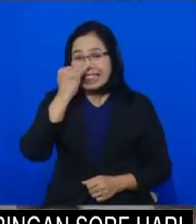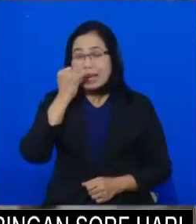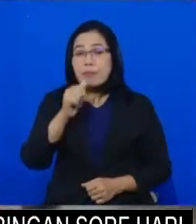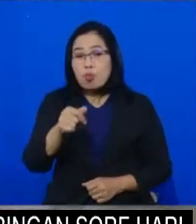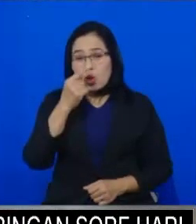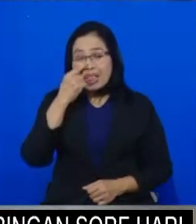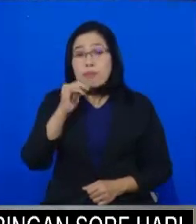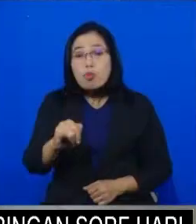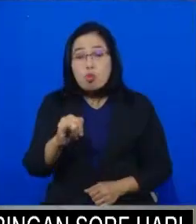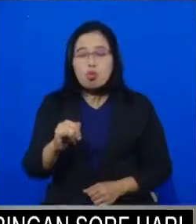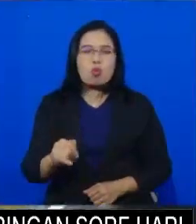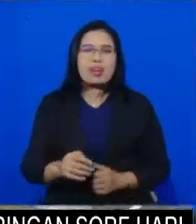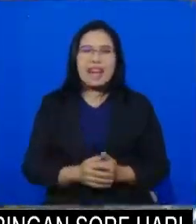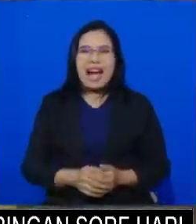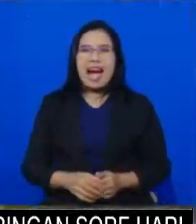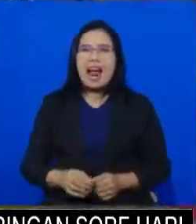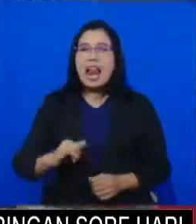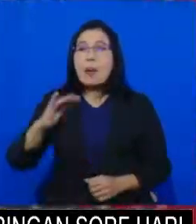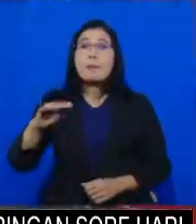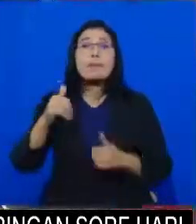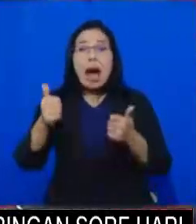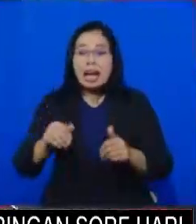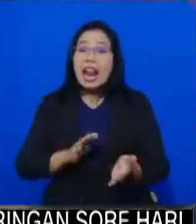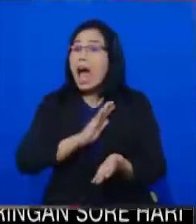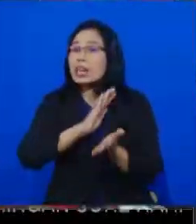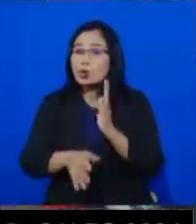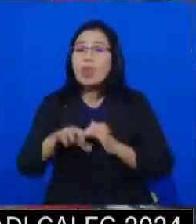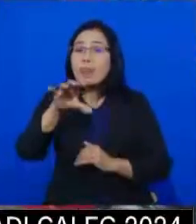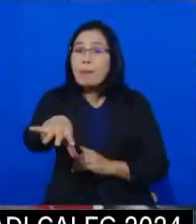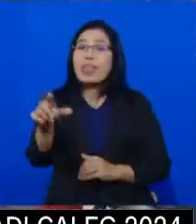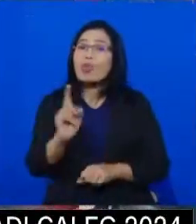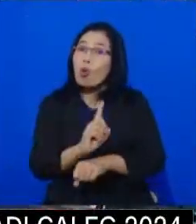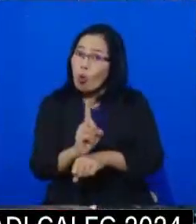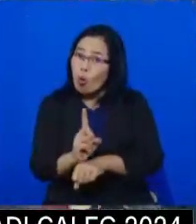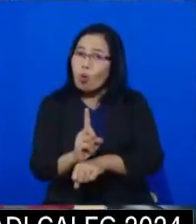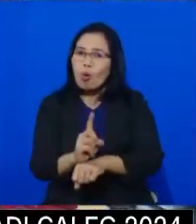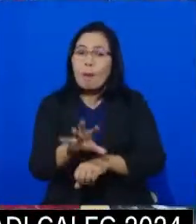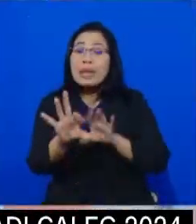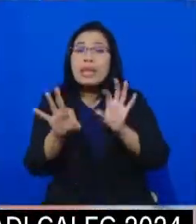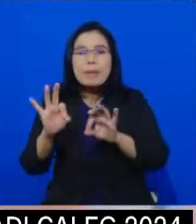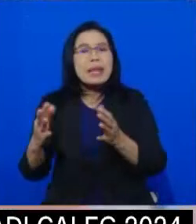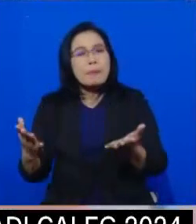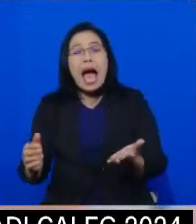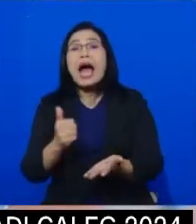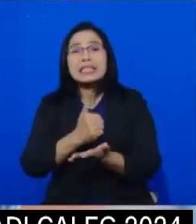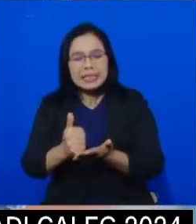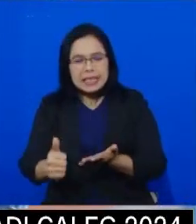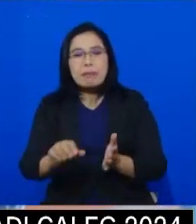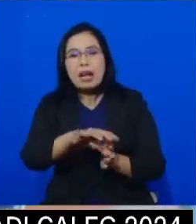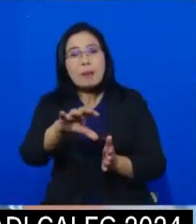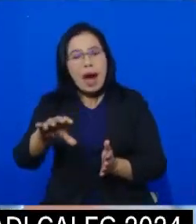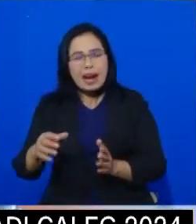kita agak kecewa juga. Itu ukuran warna masih lengkap ya kak, ukuran warna masih lengkap. Kemajuan teknologi